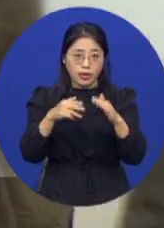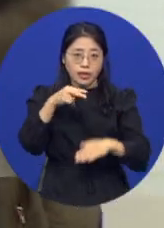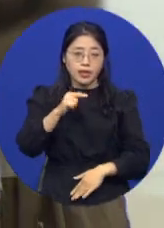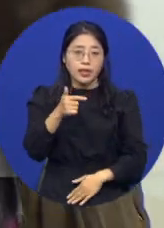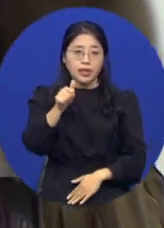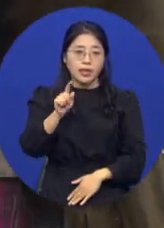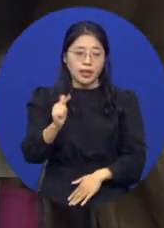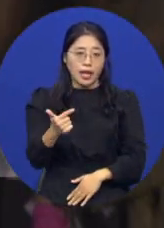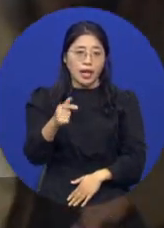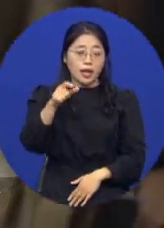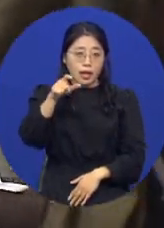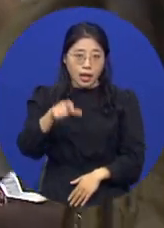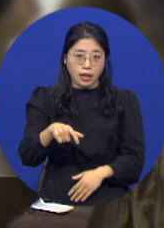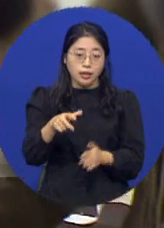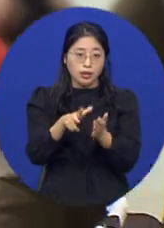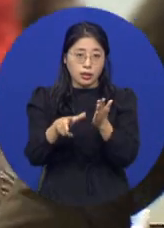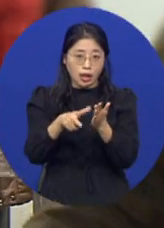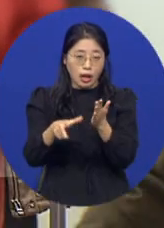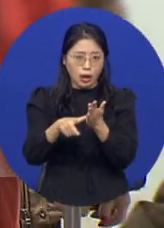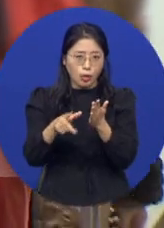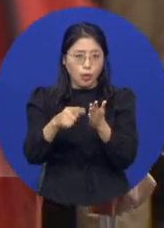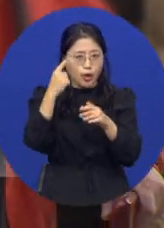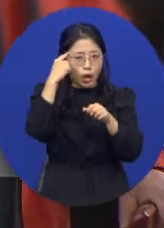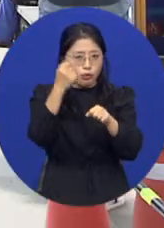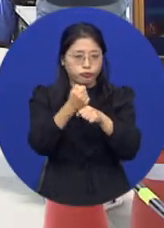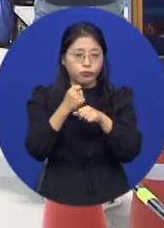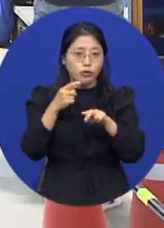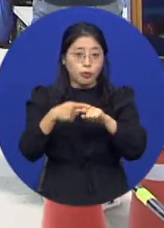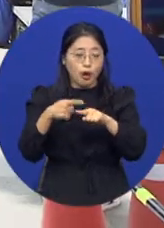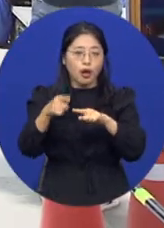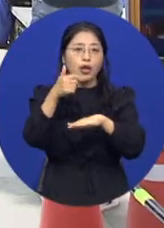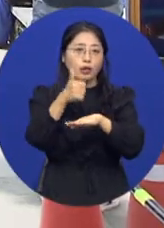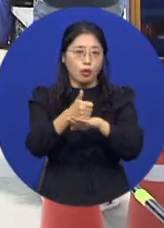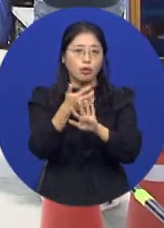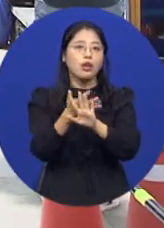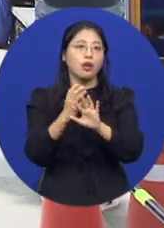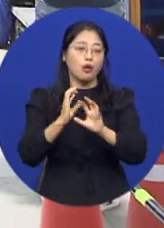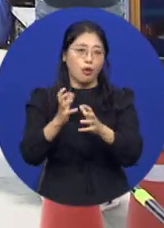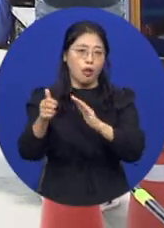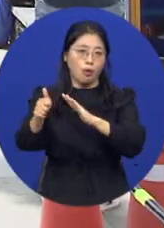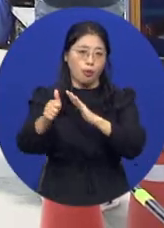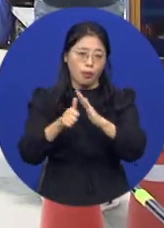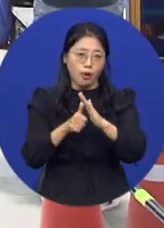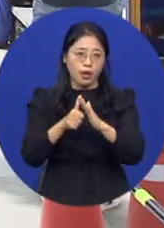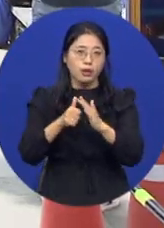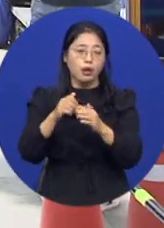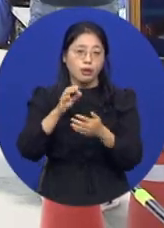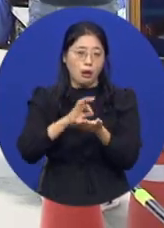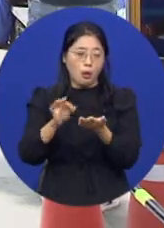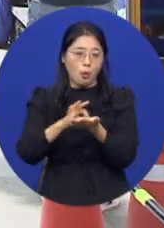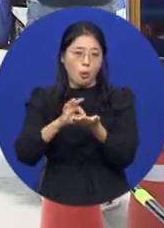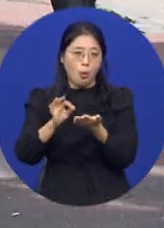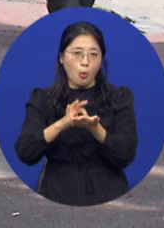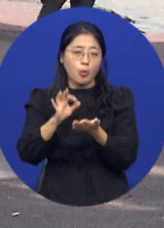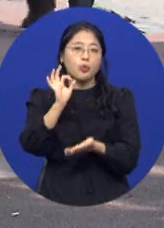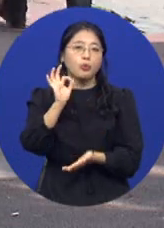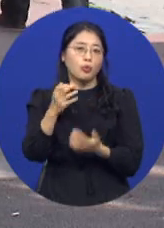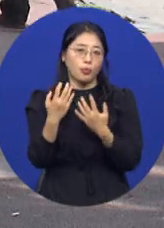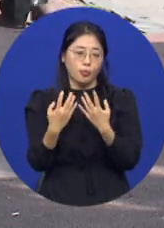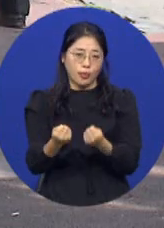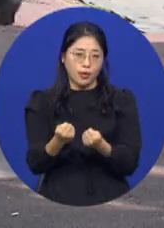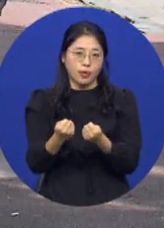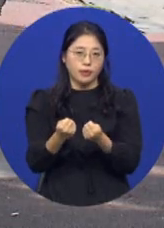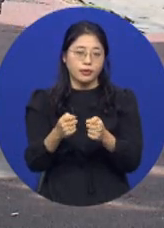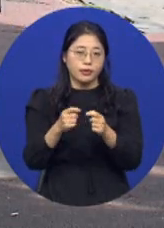토대로 3분기 소비 영향을 분석한 결과 외국인 관광객 소비 금액은 지난해 같은 기간보다